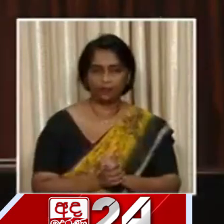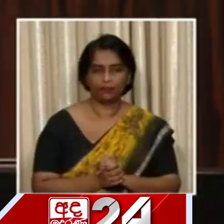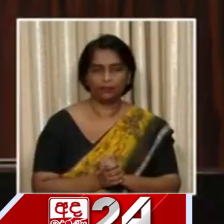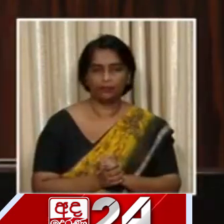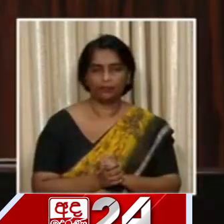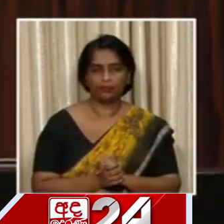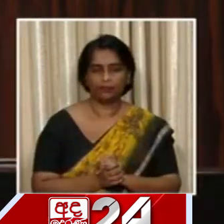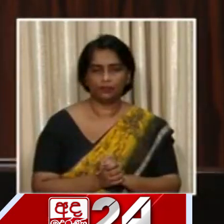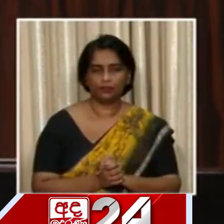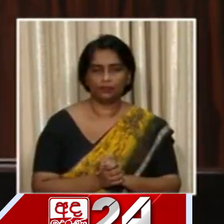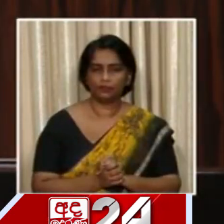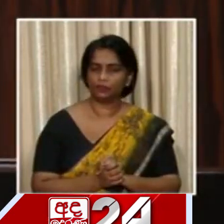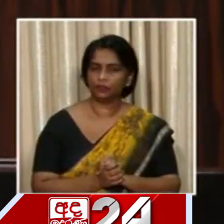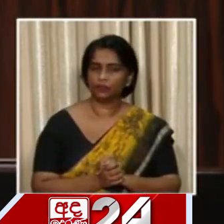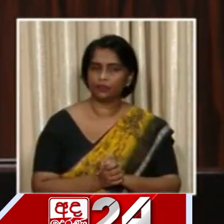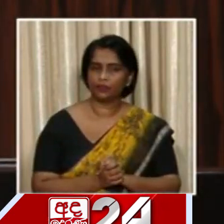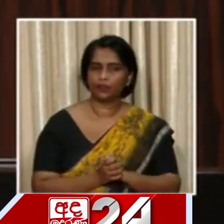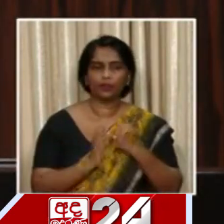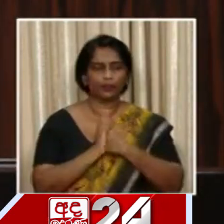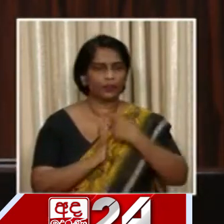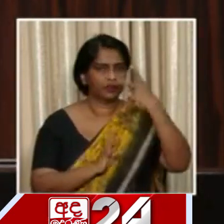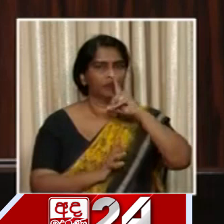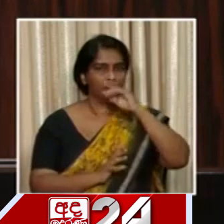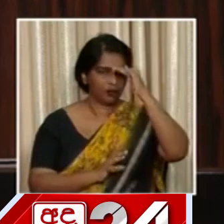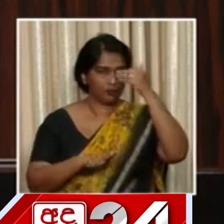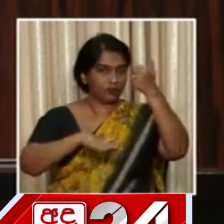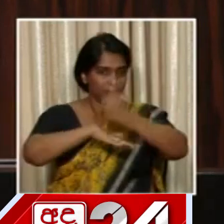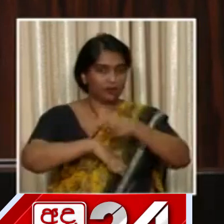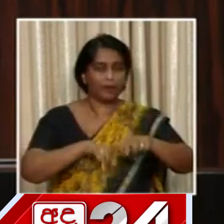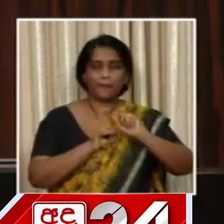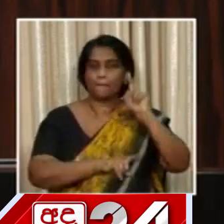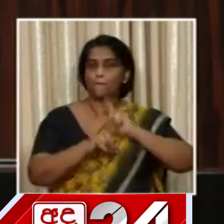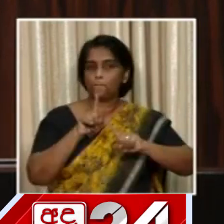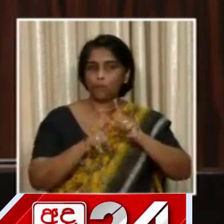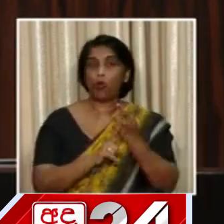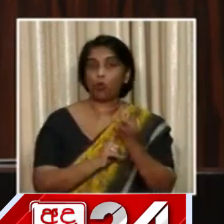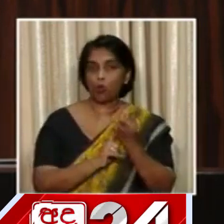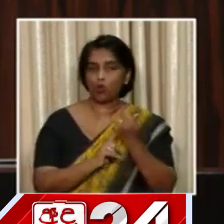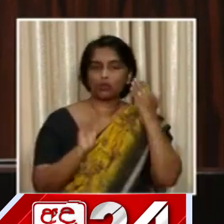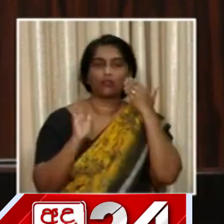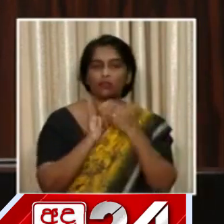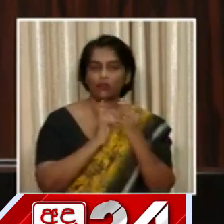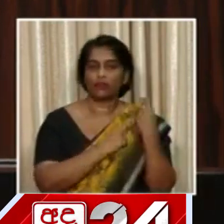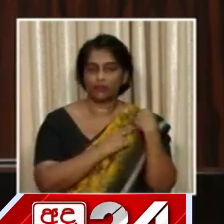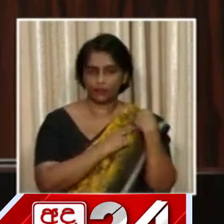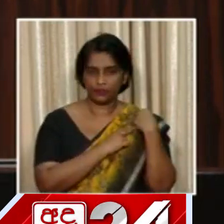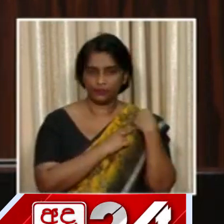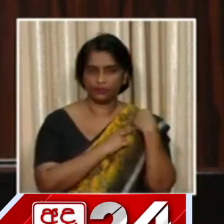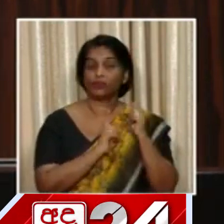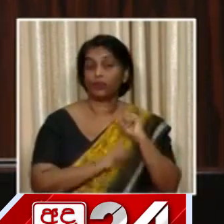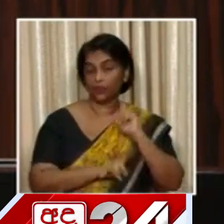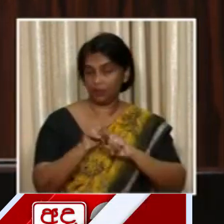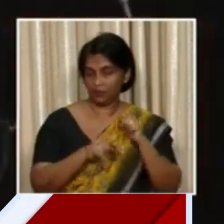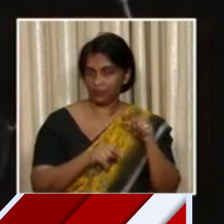මොකද ඔබතුම පොයින්ට් ඔෆ් ඕඩරේ? ගරු නියෝජක කතානායකතුම ඔබතුමා මුලසන දරන මේ සභාව තමයි මුදල් පිළිබඳව වග කියේ උත්තේ. පාර්ලිමේන්තුවේ